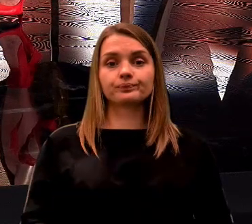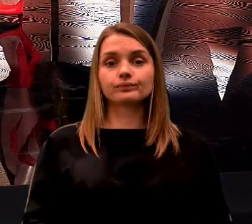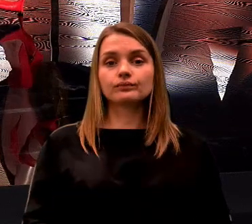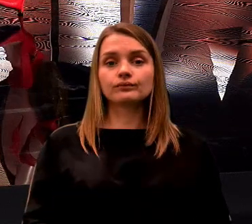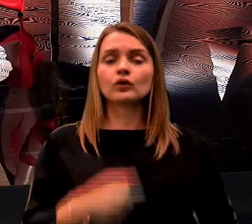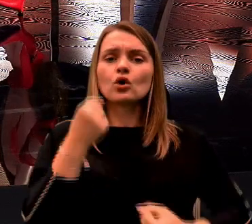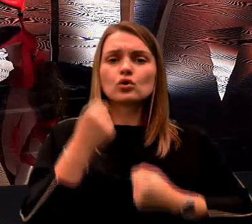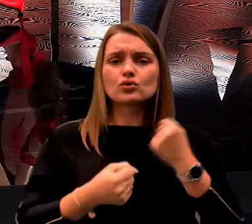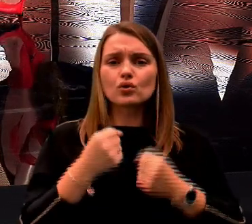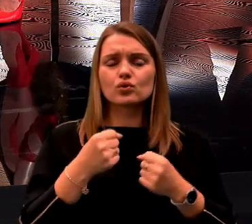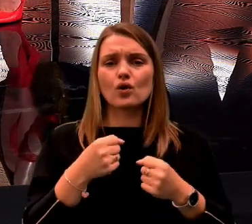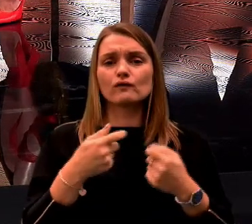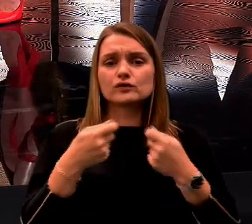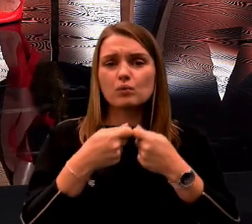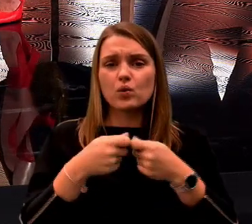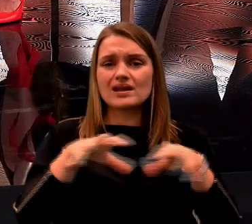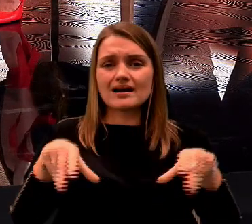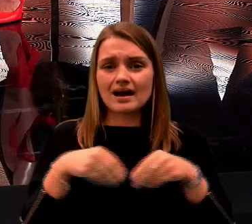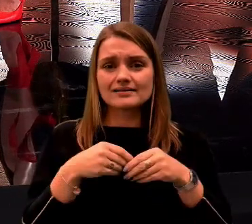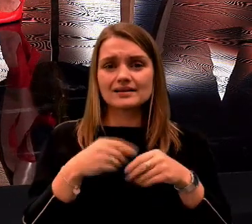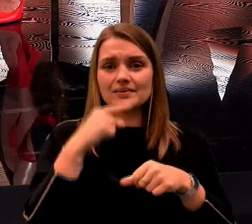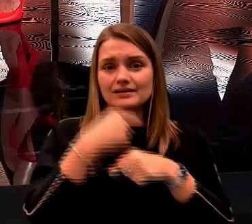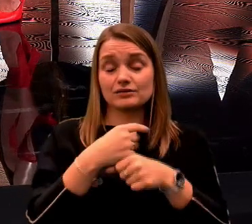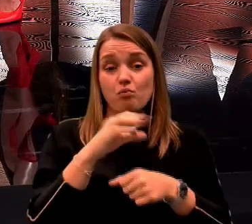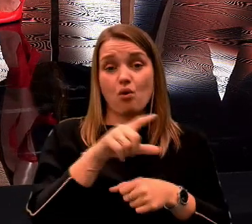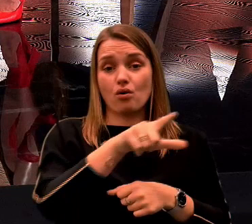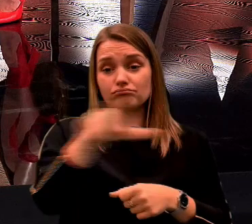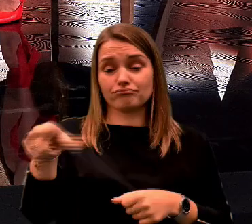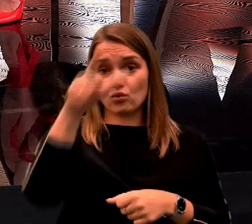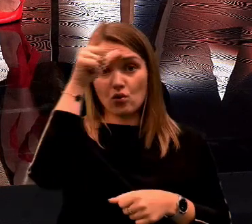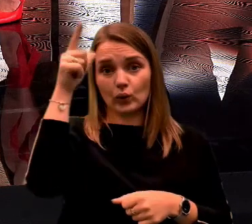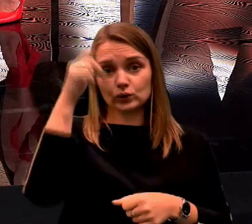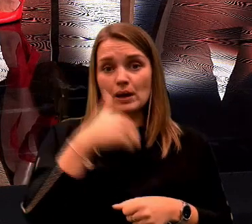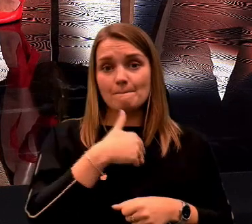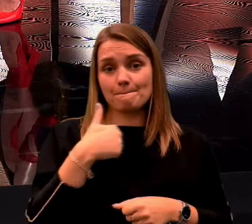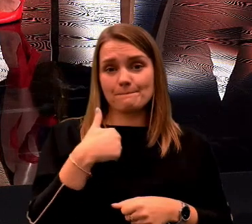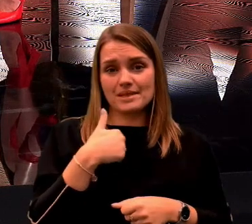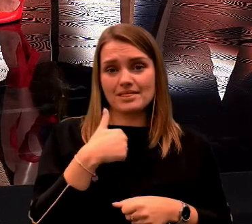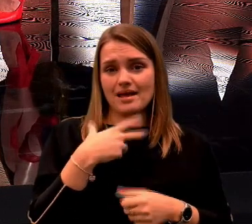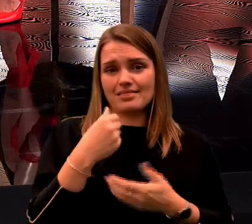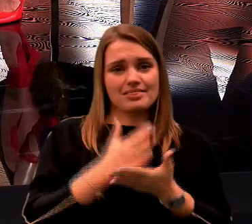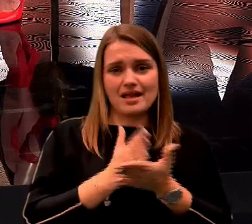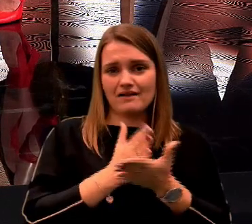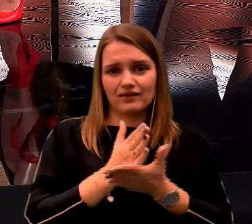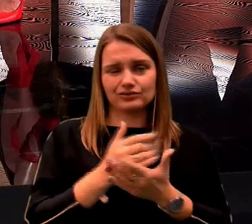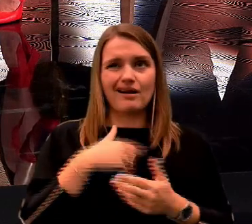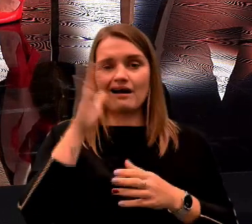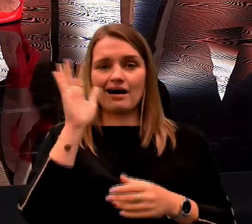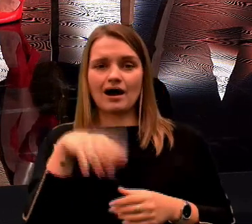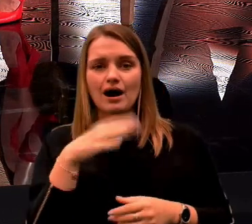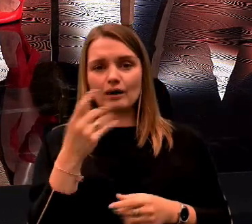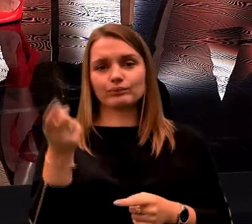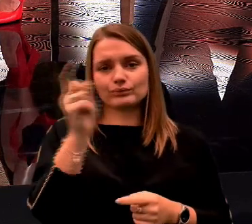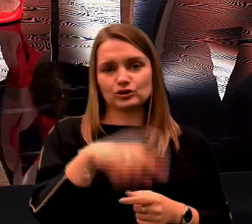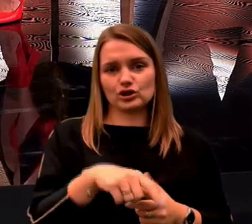też podejmować wspólnie decyzje, ponieważ ludzie mi nie wierzyli. Każdy myślał sobie, a tam gada, że mogę powiedzieć